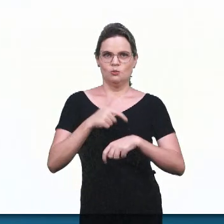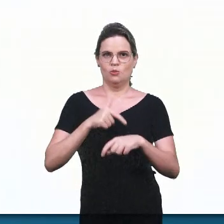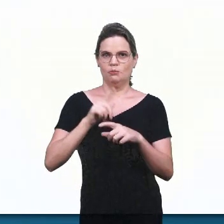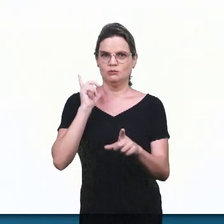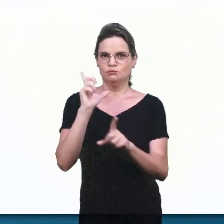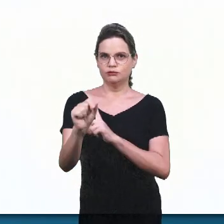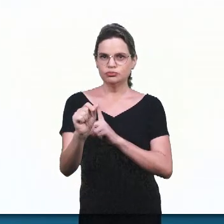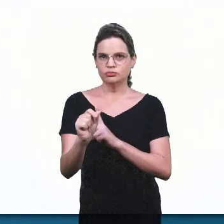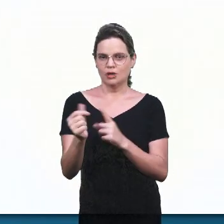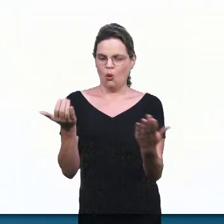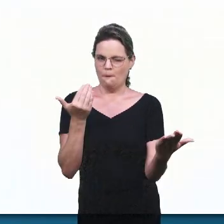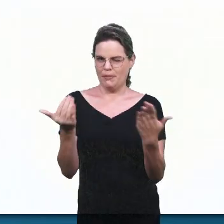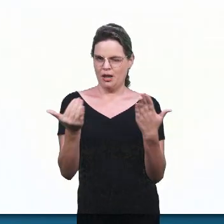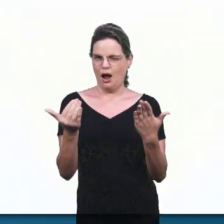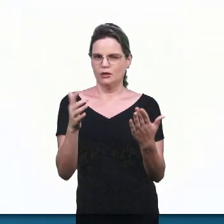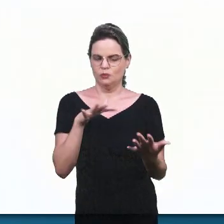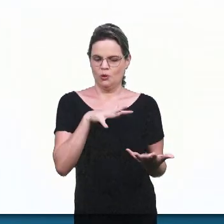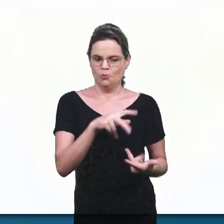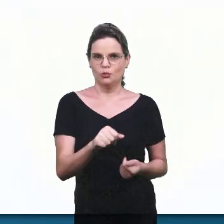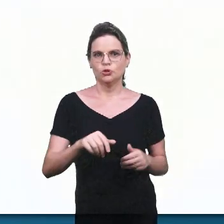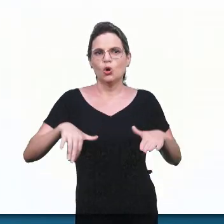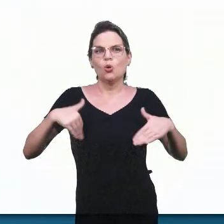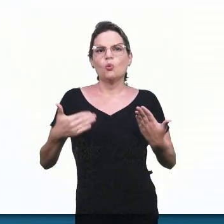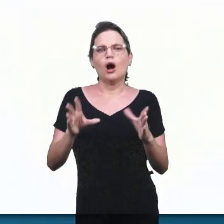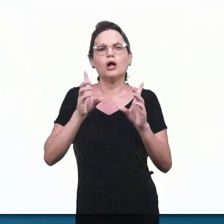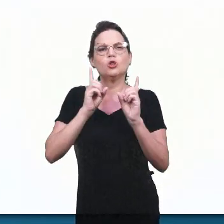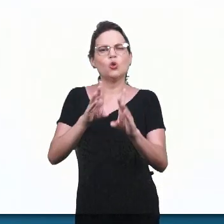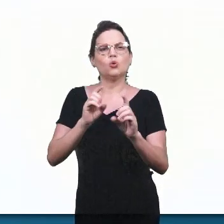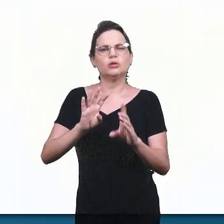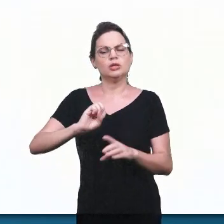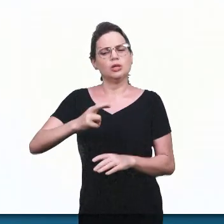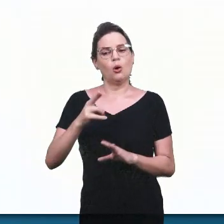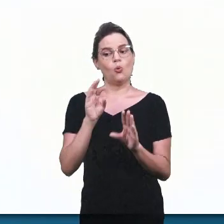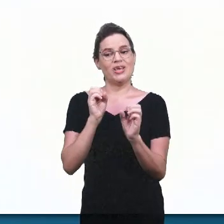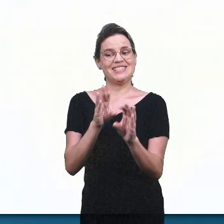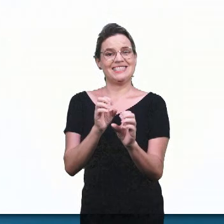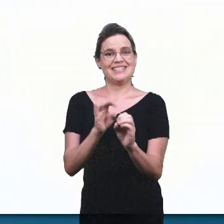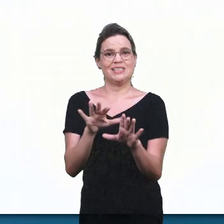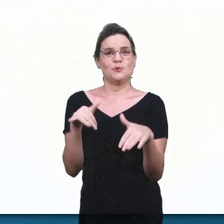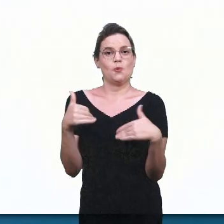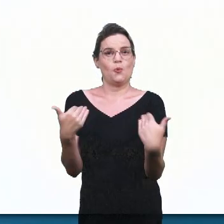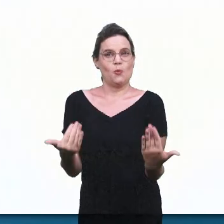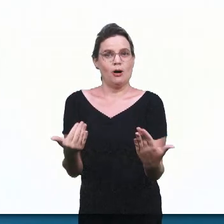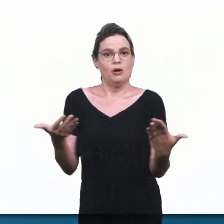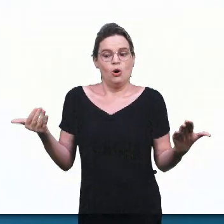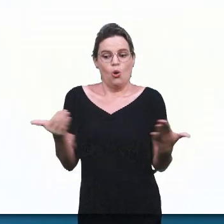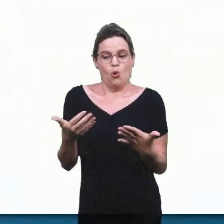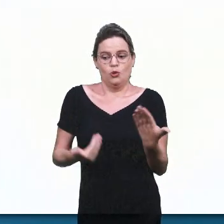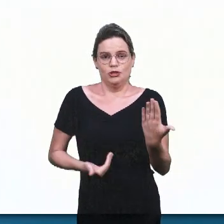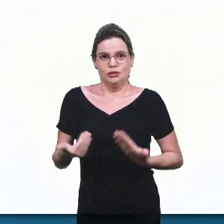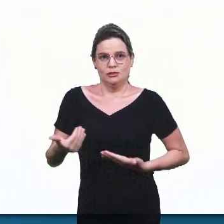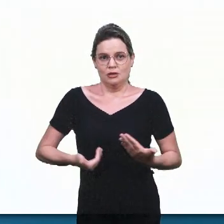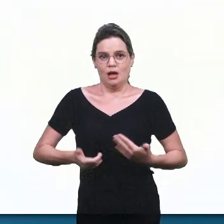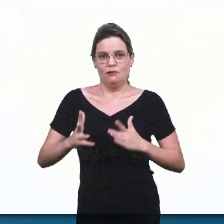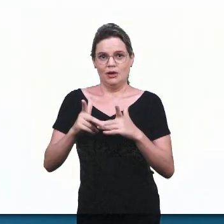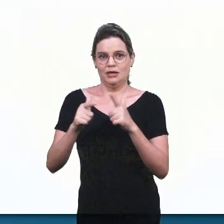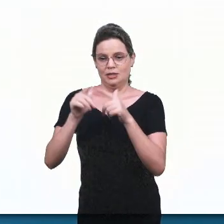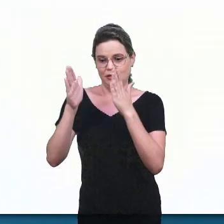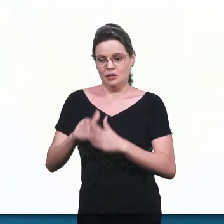du départ de l'Église, dans quelle doctrine ou enseignement l'Église de nos jours